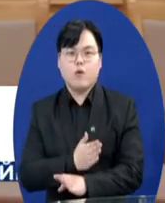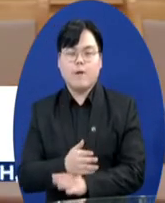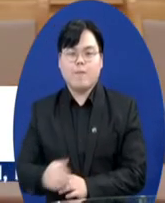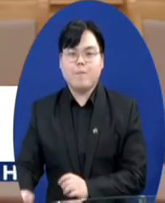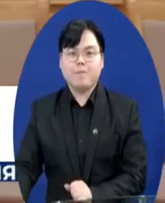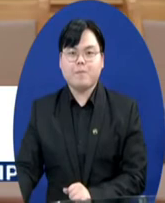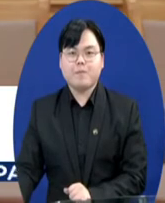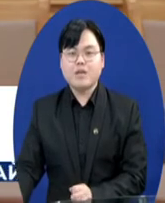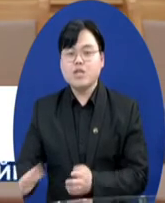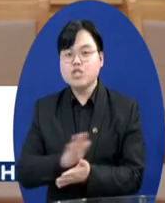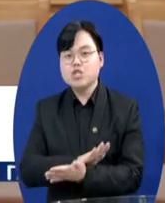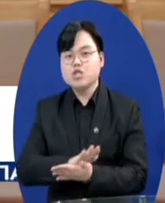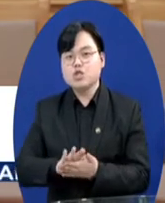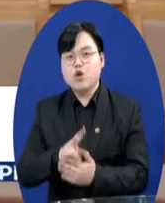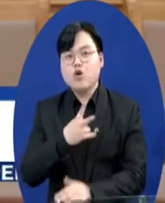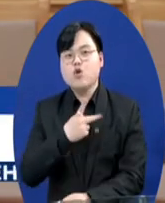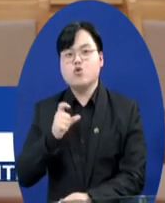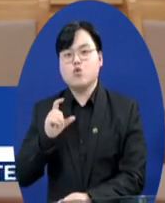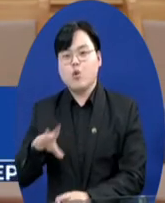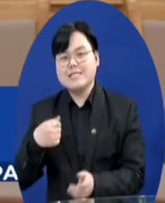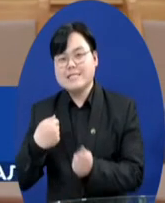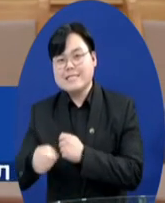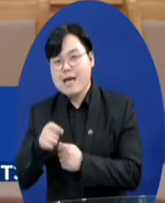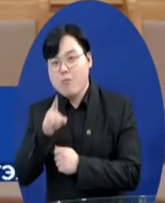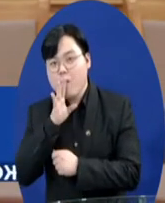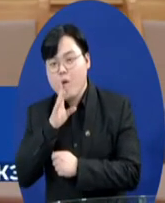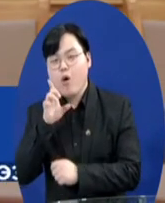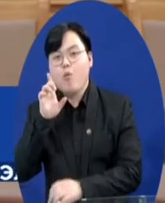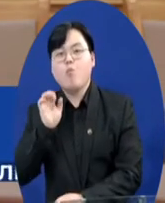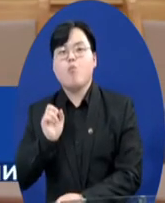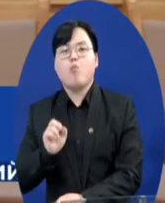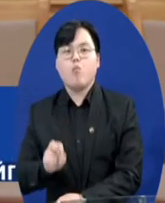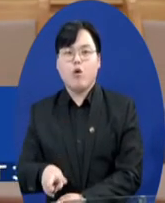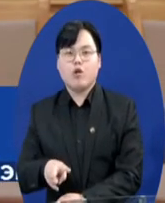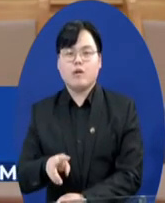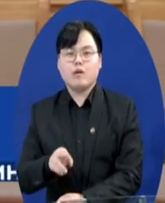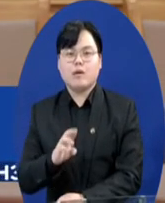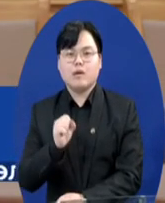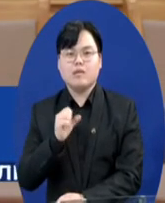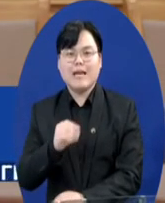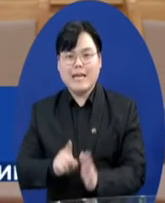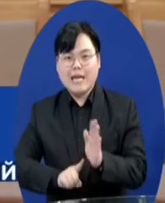Шинээр нүүрсний борлуулалт эхлүүлэх тохиолдолд эхлүүлэх үедээ